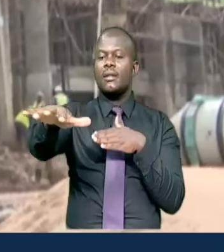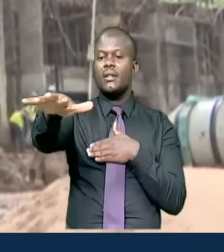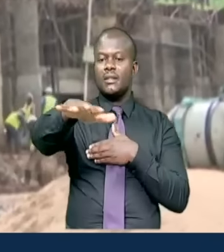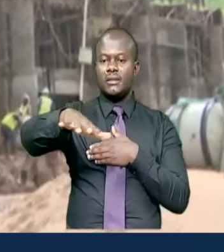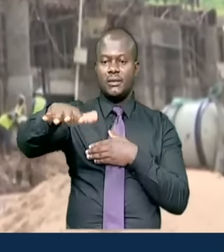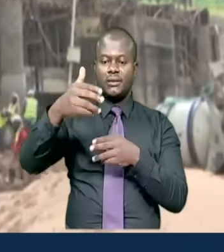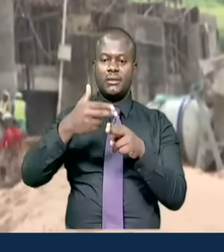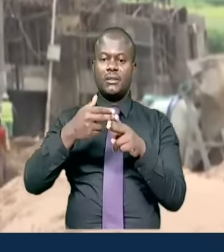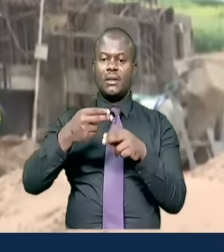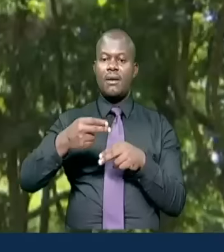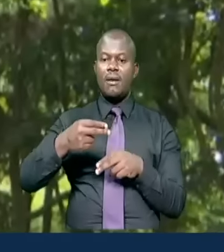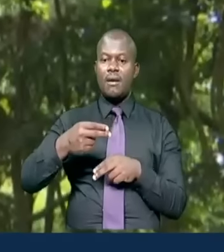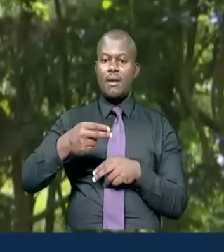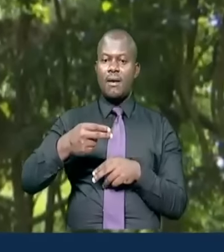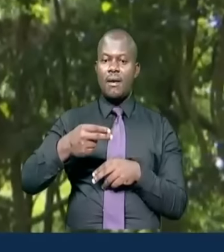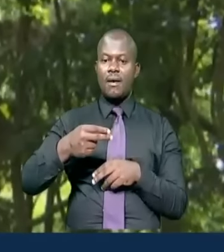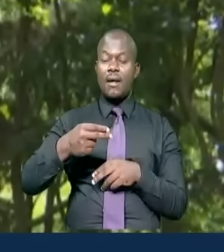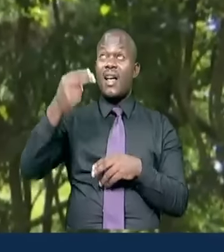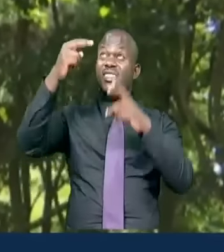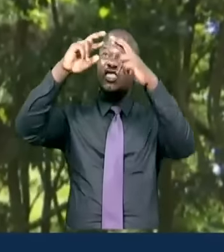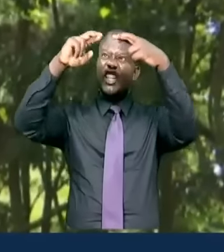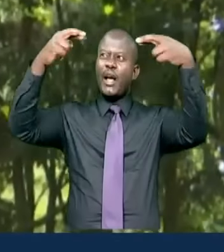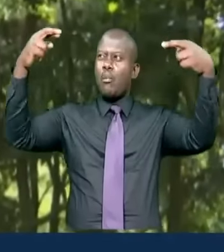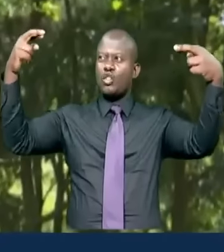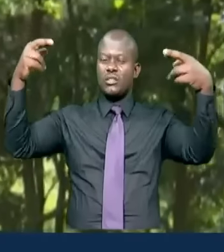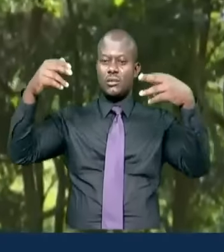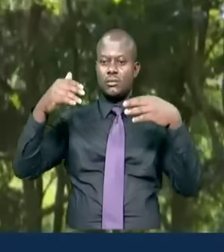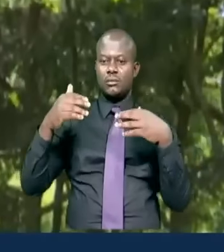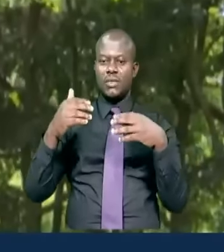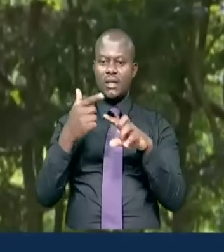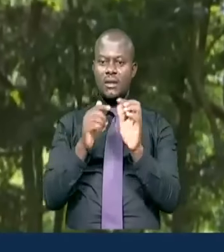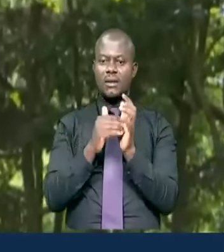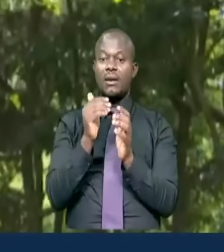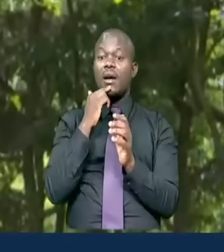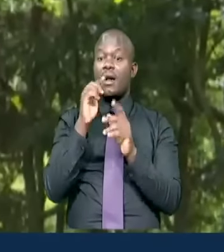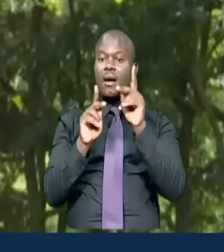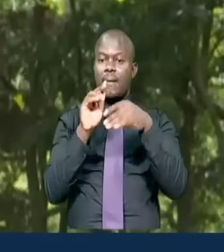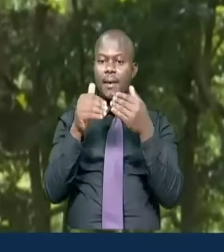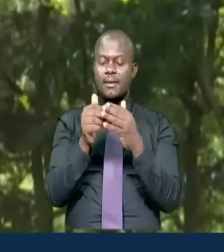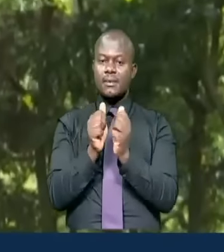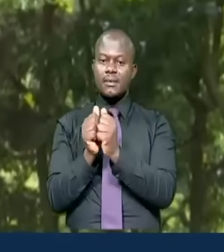ya bita high tension cables kandi hari abahari